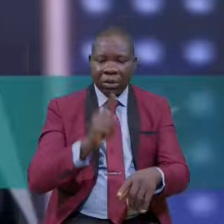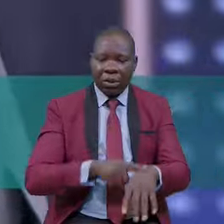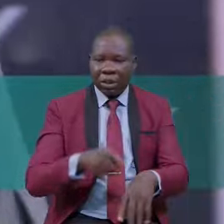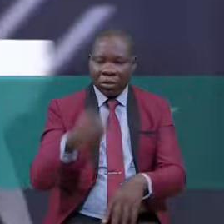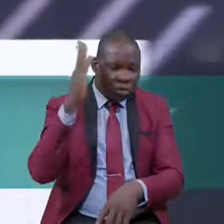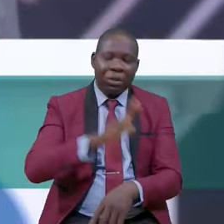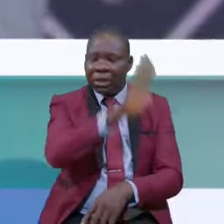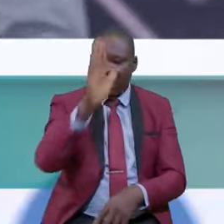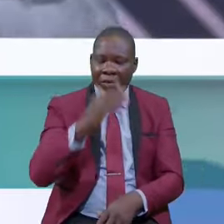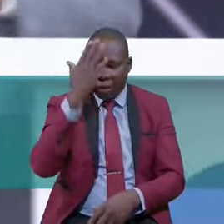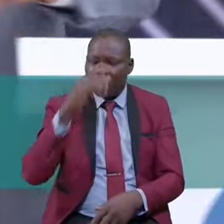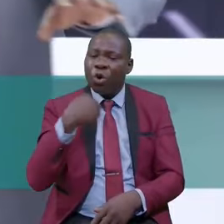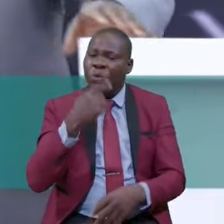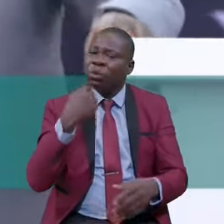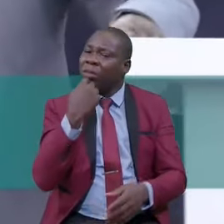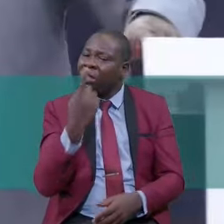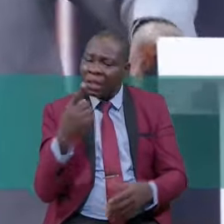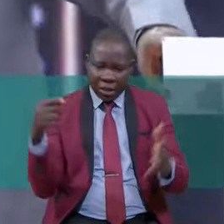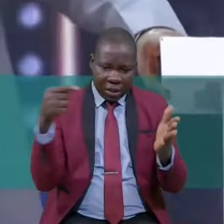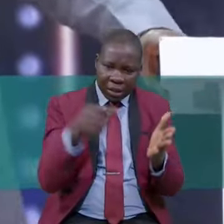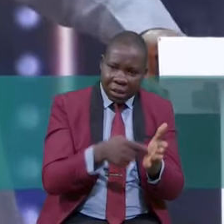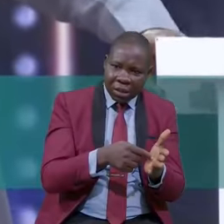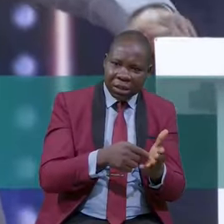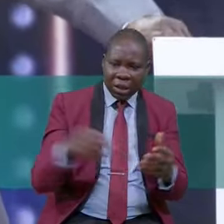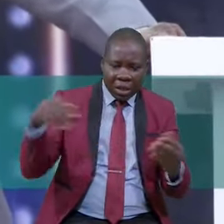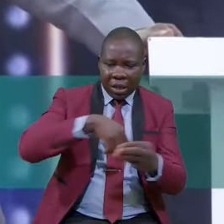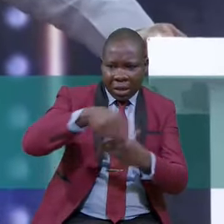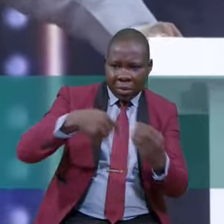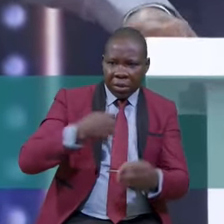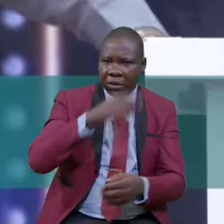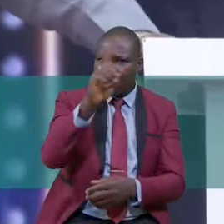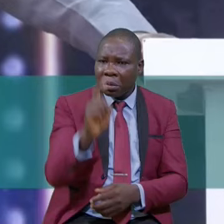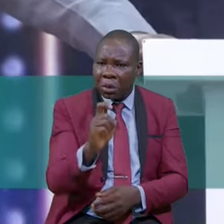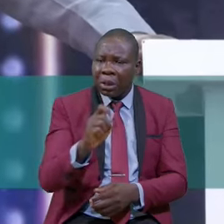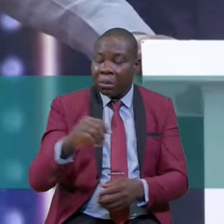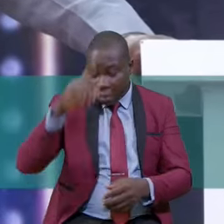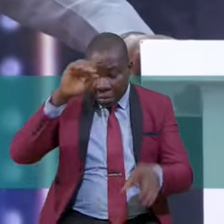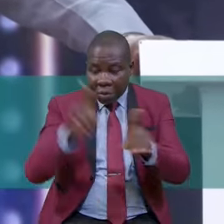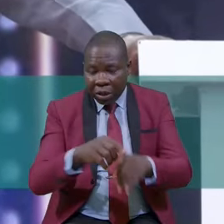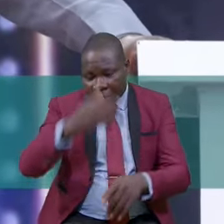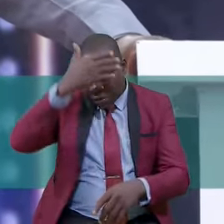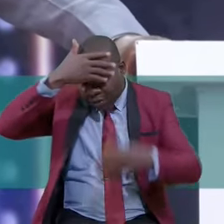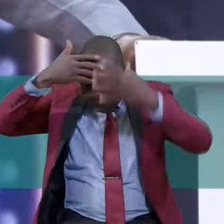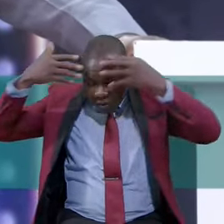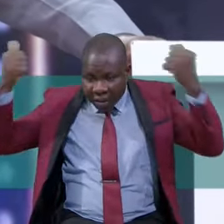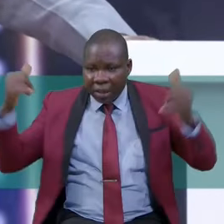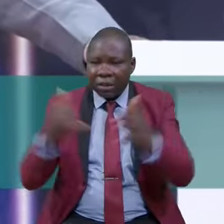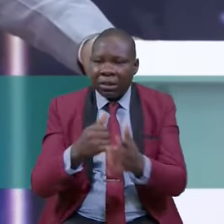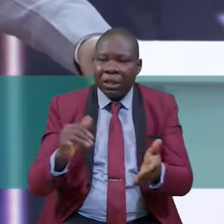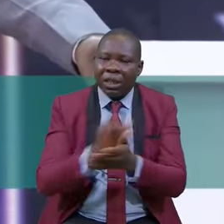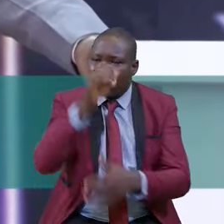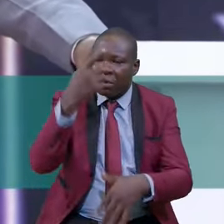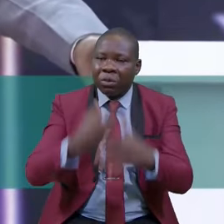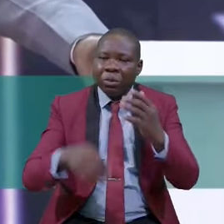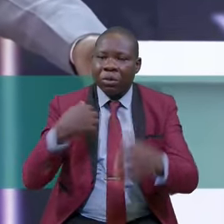a dit ça sur moi, mon frère, n'oublie ça. Ce que nous appelons